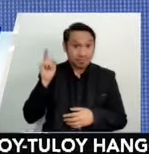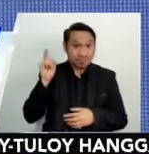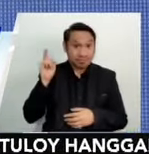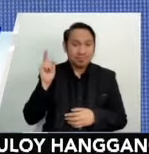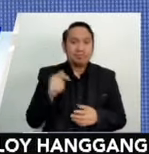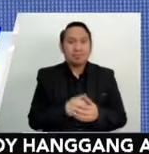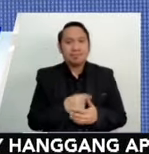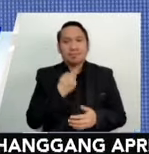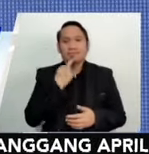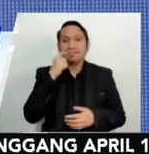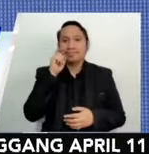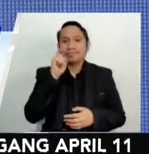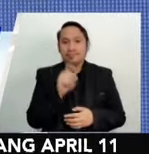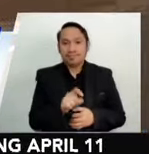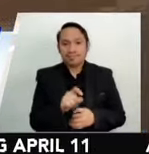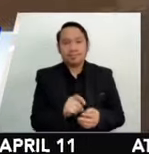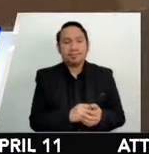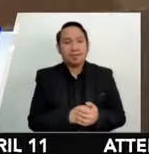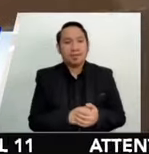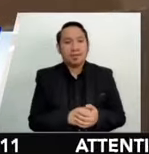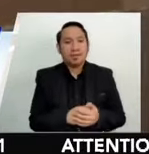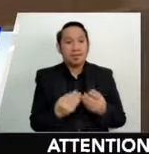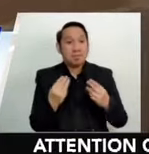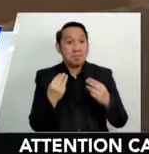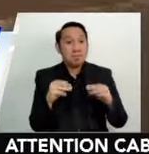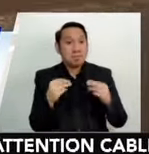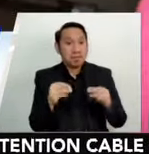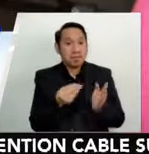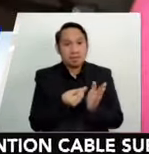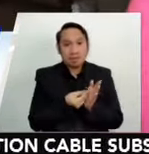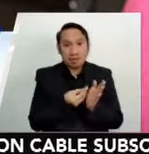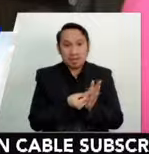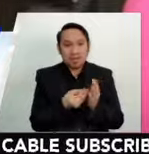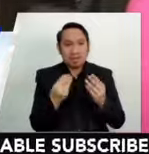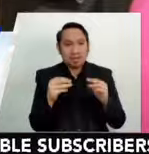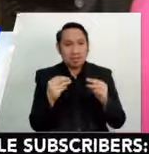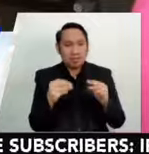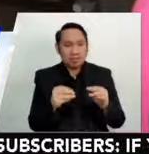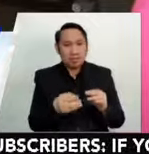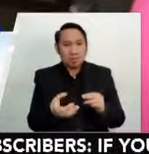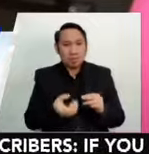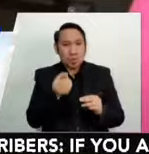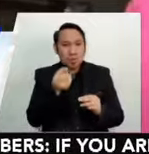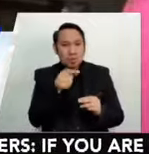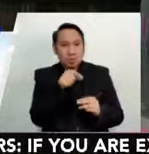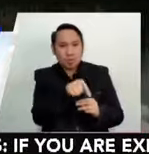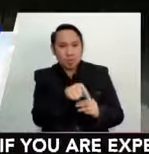ang Anti-Money Laundering Council para ayusin ang freeze order sa assets ng Zuni One